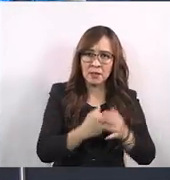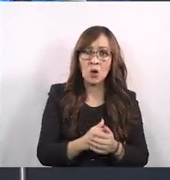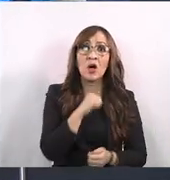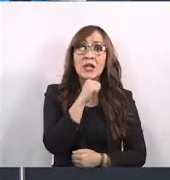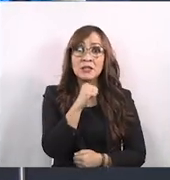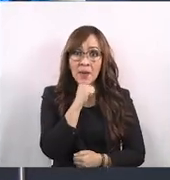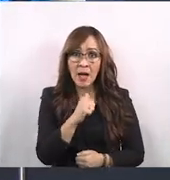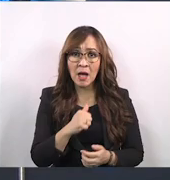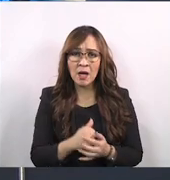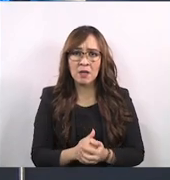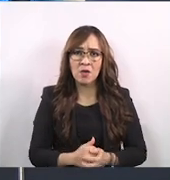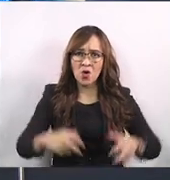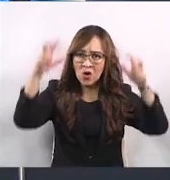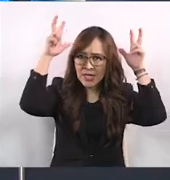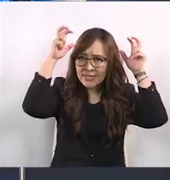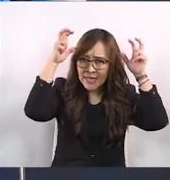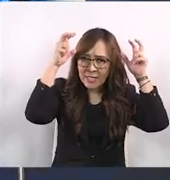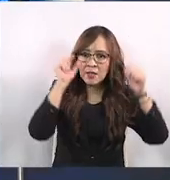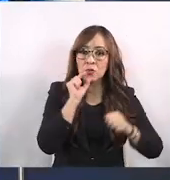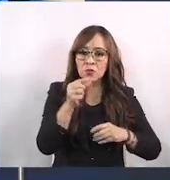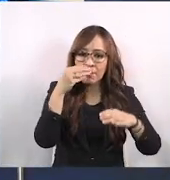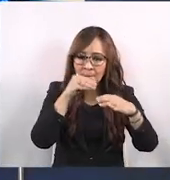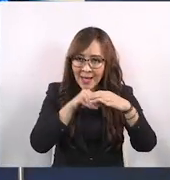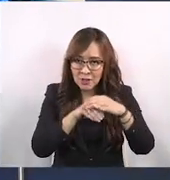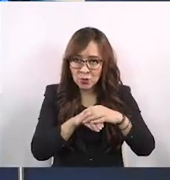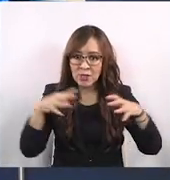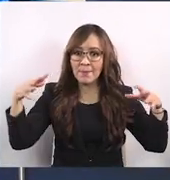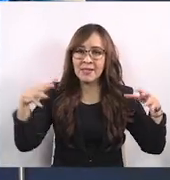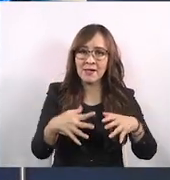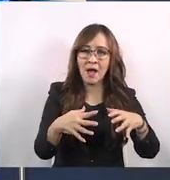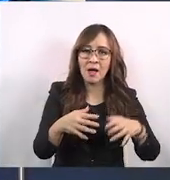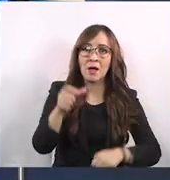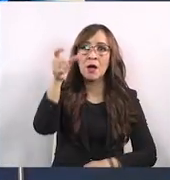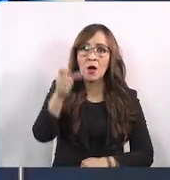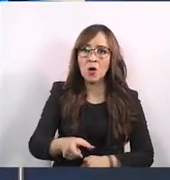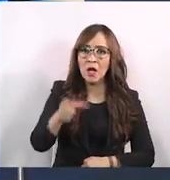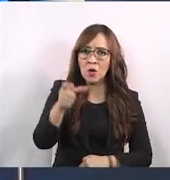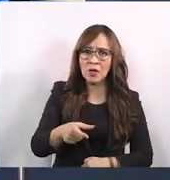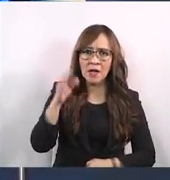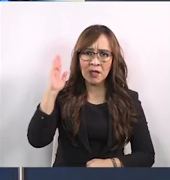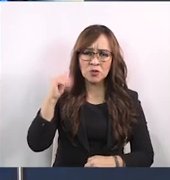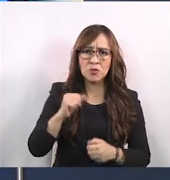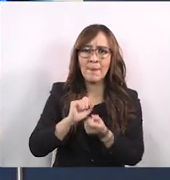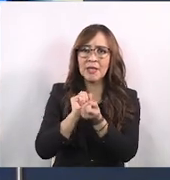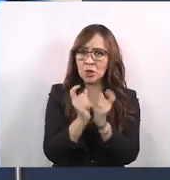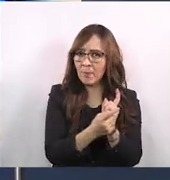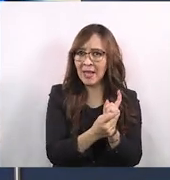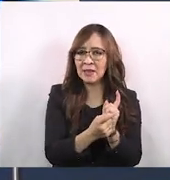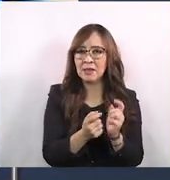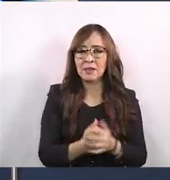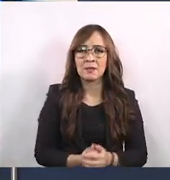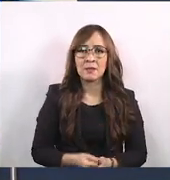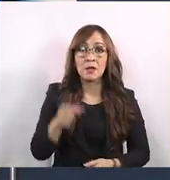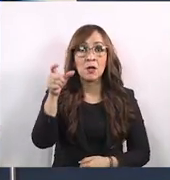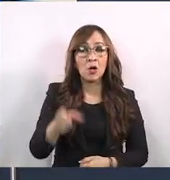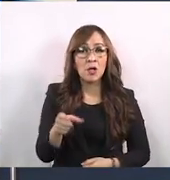Lucifer Hai untuk masuk menyerang orang-orang yang sudah bertobat orang-orang yang sudah lahir baru